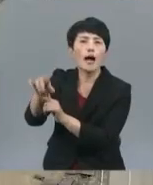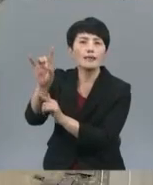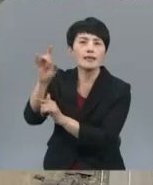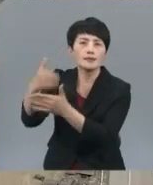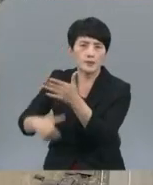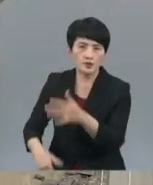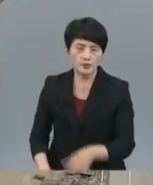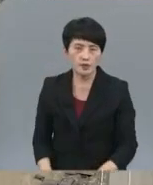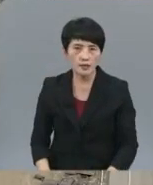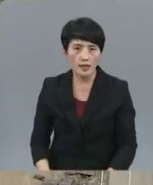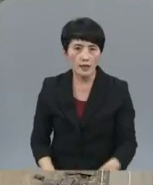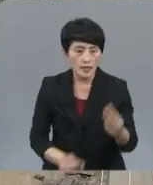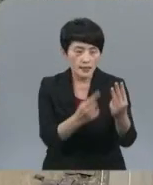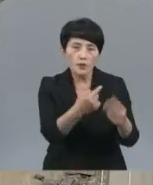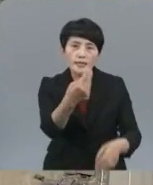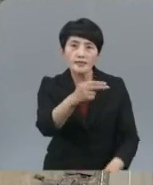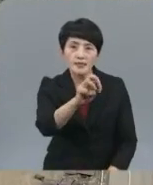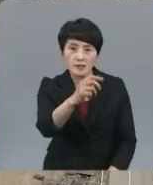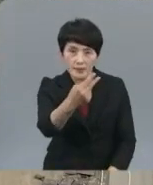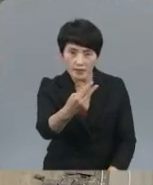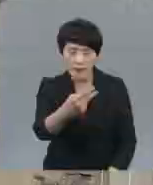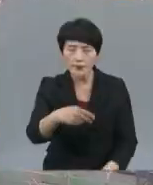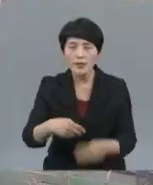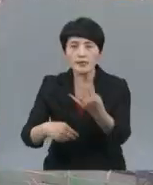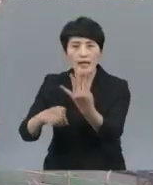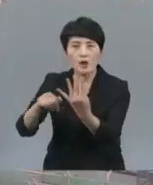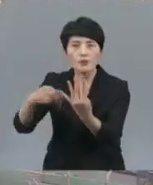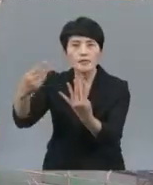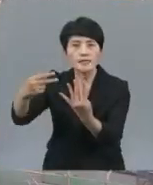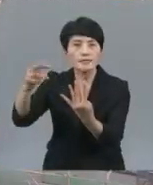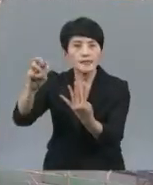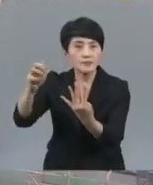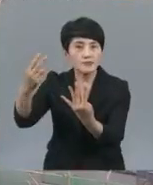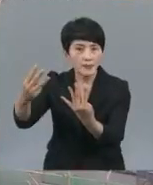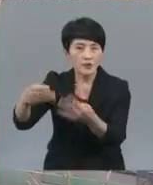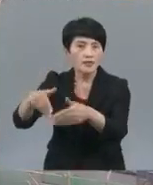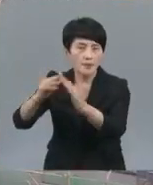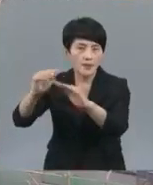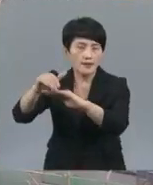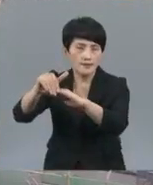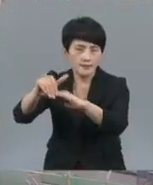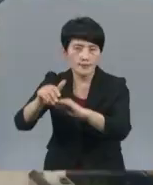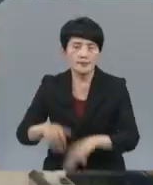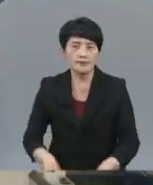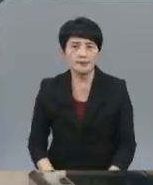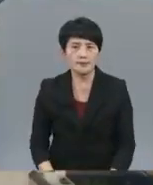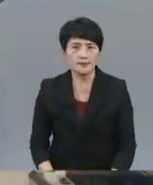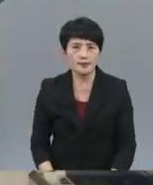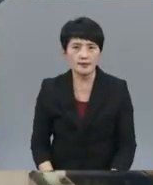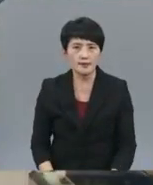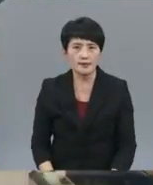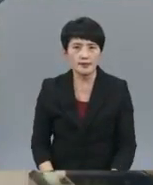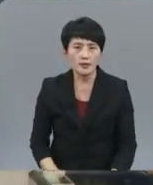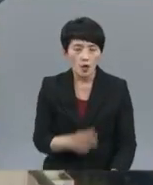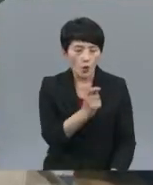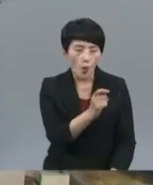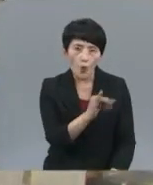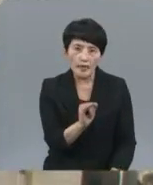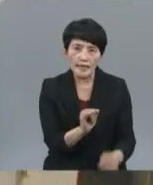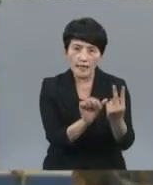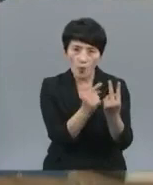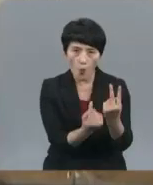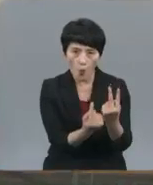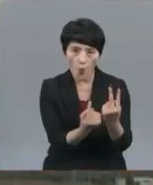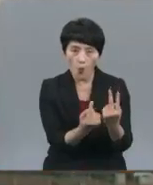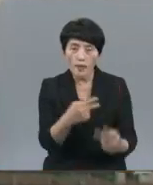phê duyệt 3 giai đoạn gồm kế hoạch cơ bản về cung cầu điện năng kế hoạch thực hiện dự án cấp phép xây dựng nhà máy shinnan Ori số 3